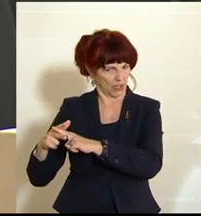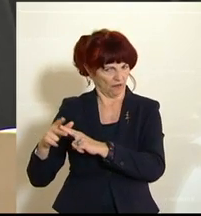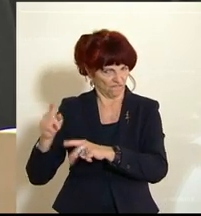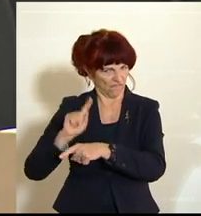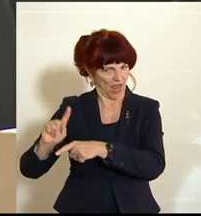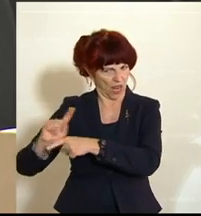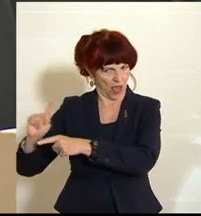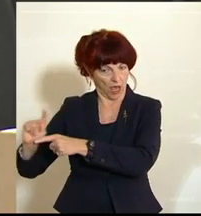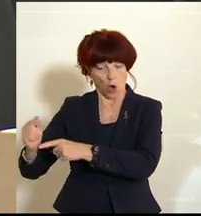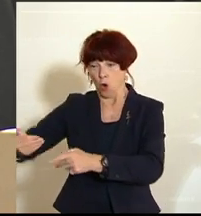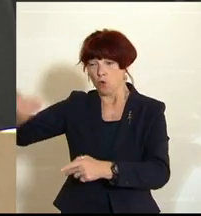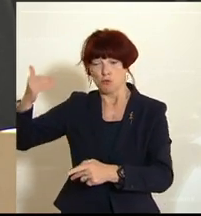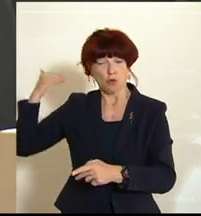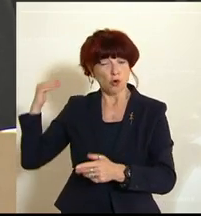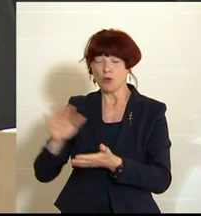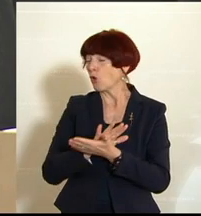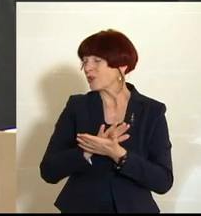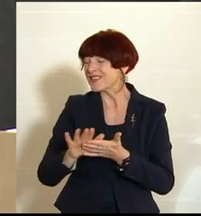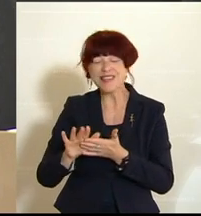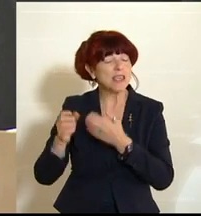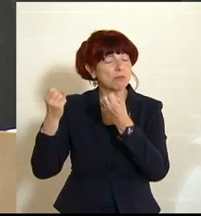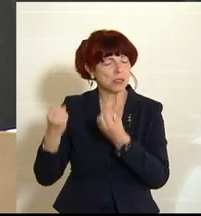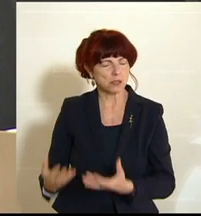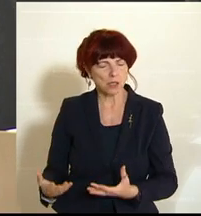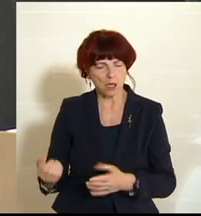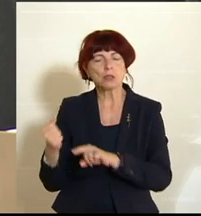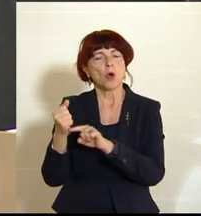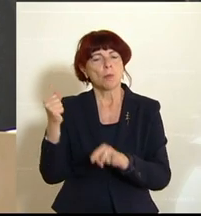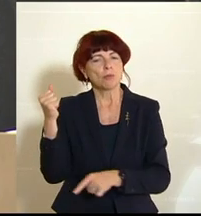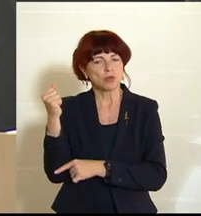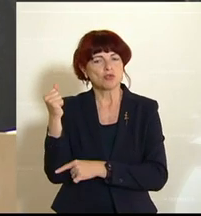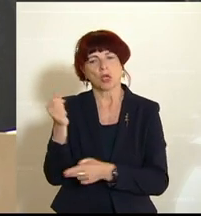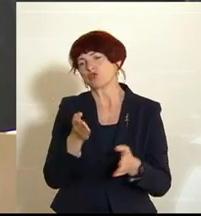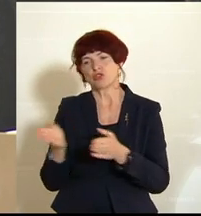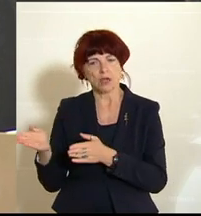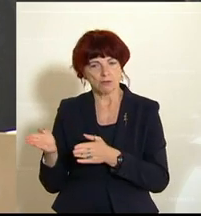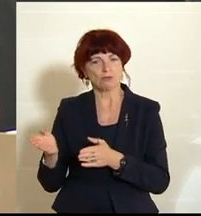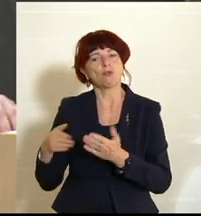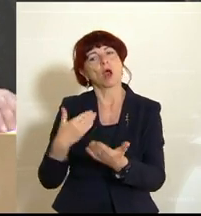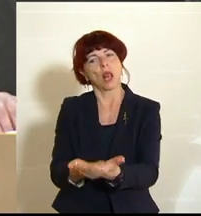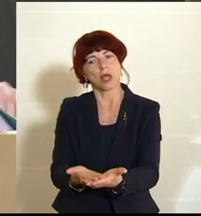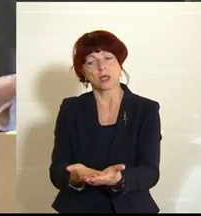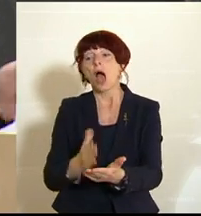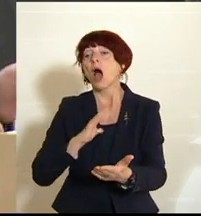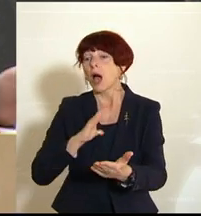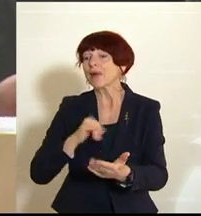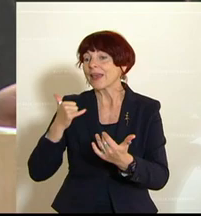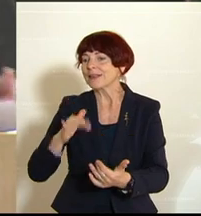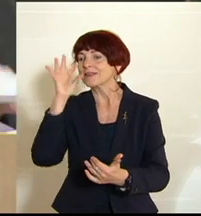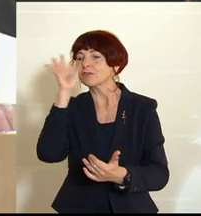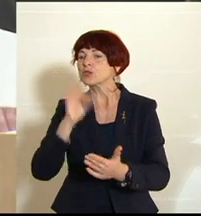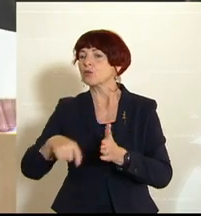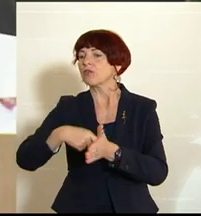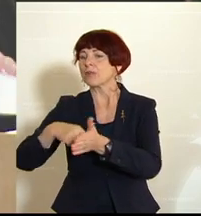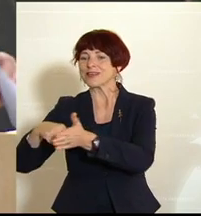noch nie zuvor in der Geschichte der Budgetpolitik wahrscheinlich so gegeben hat, dass das jetzt einmal der Versuch unternommen wurde, das zu verbessern. Wie das